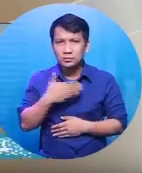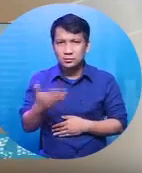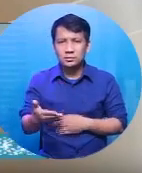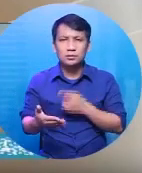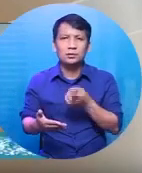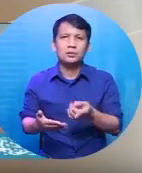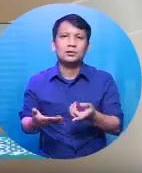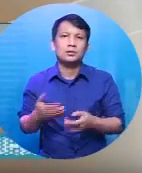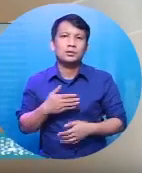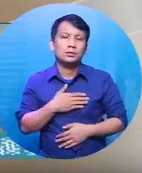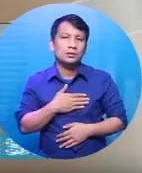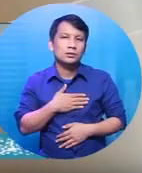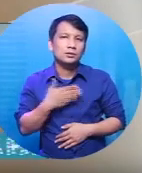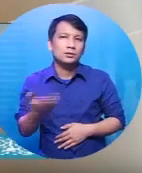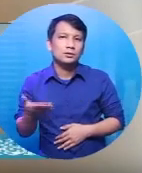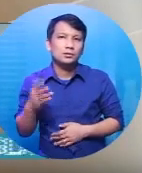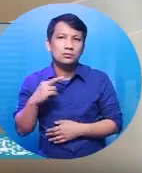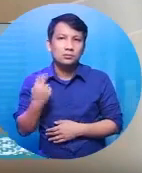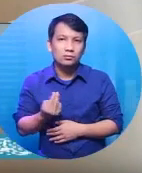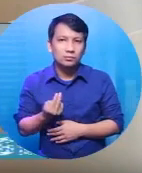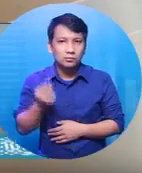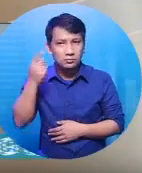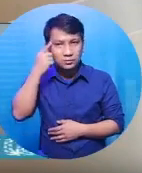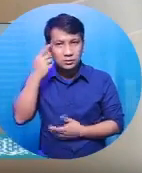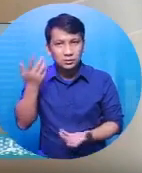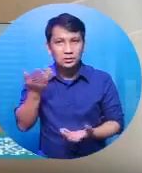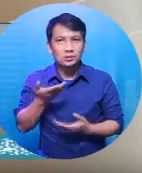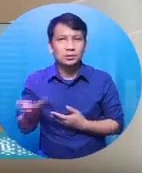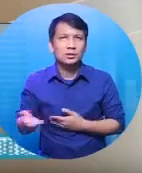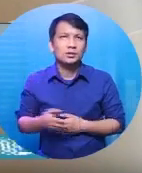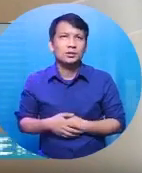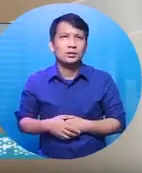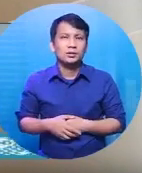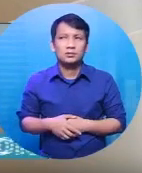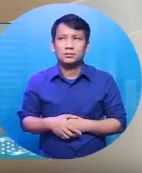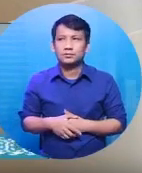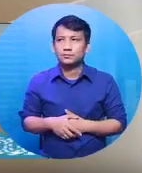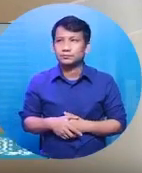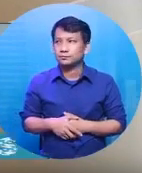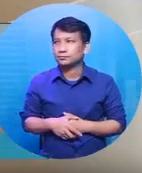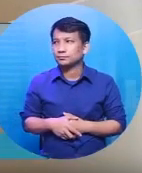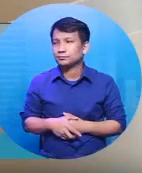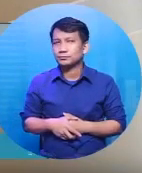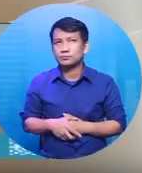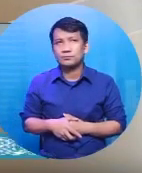kaso po, kusang loob. Kung kailan niya lang maisipan. Okay. Ma'am Rochelle,